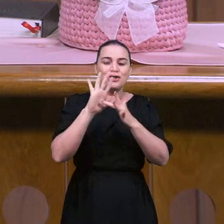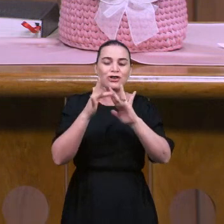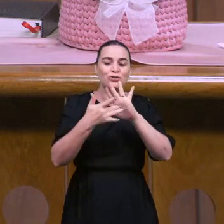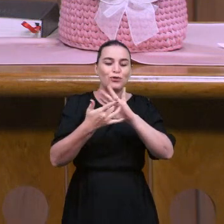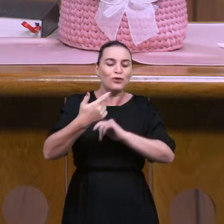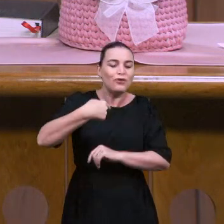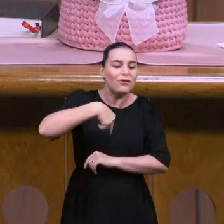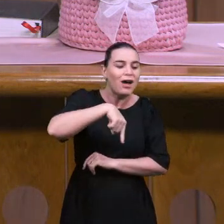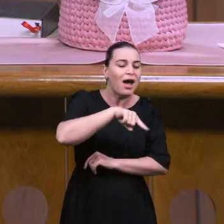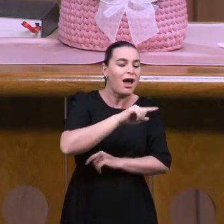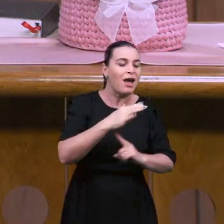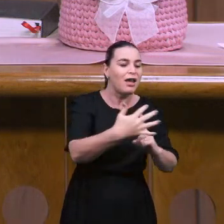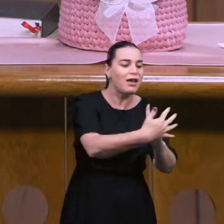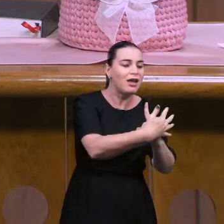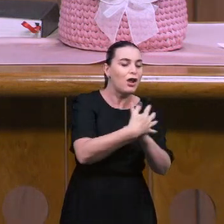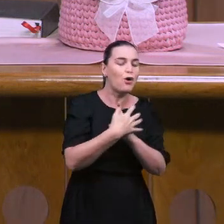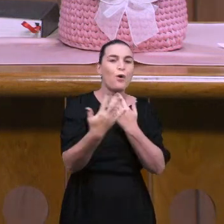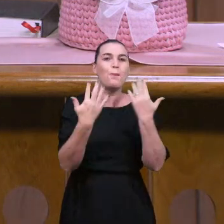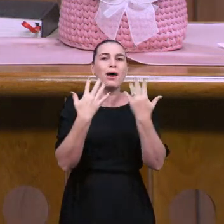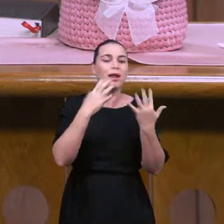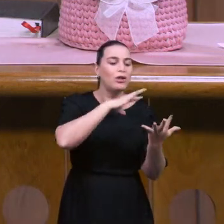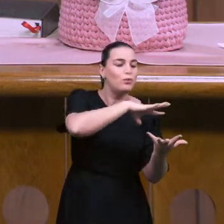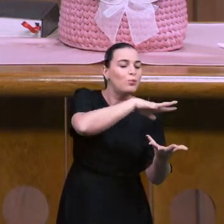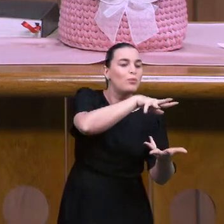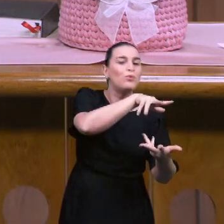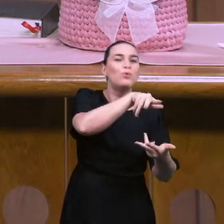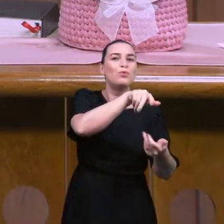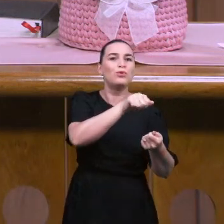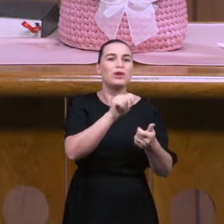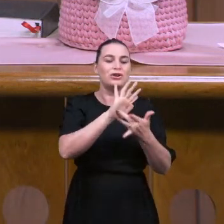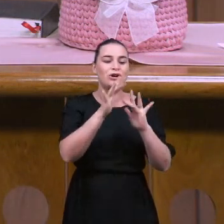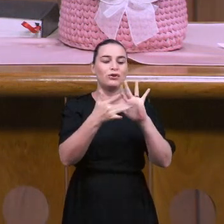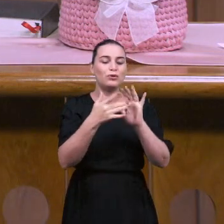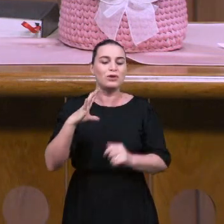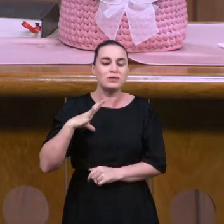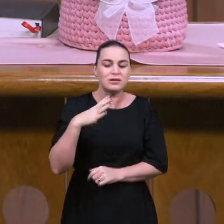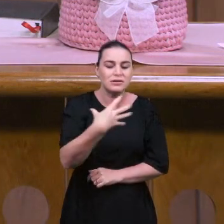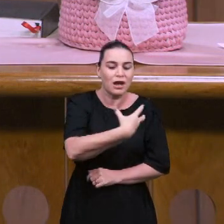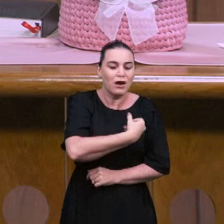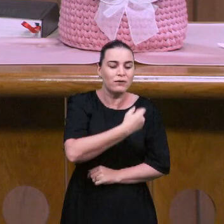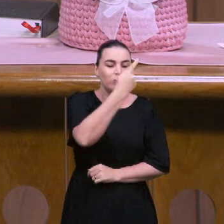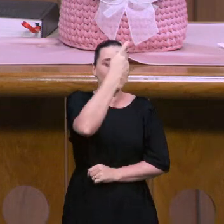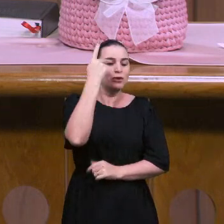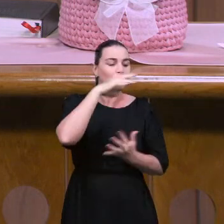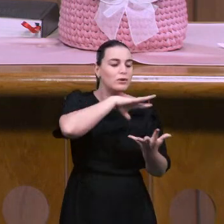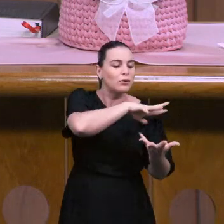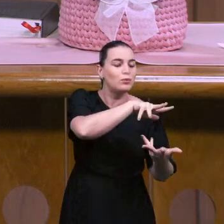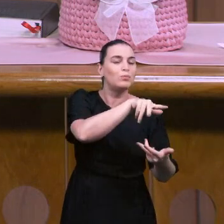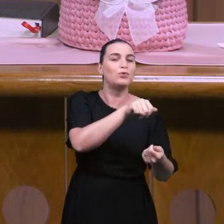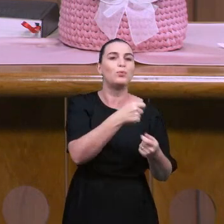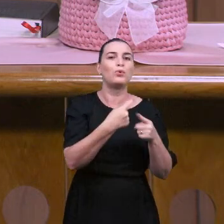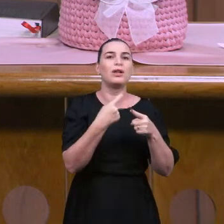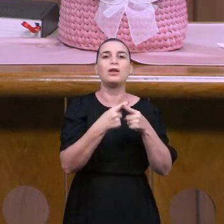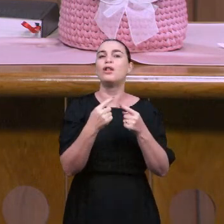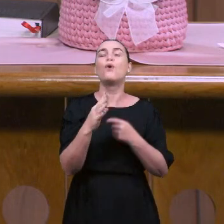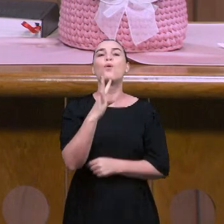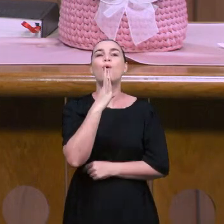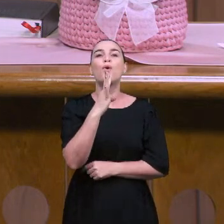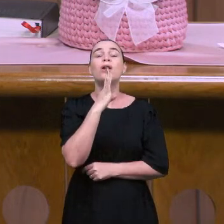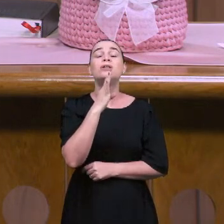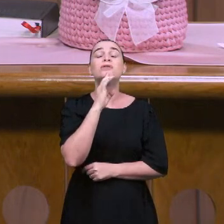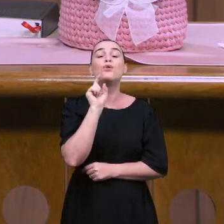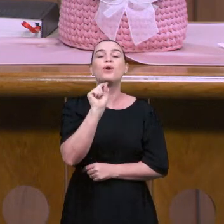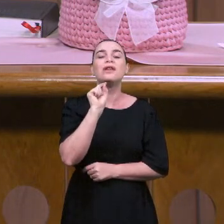l'homme, il vient, vous allez expérimenter ce qu'ils ne connaissaient même pas. Ils ne savaient pas qu'est-ce que